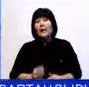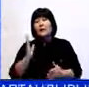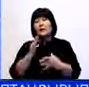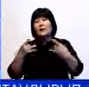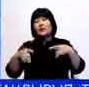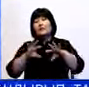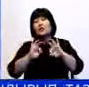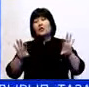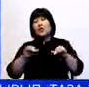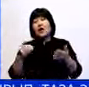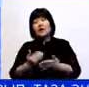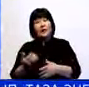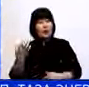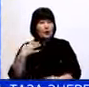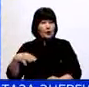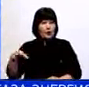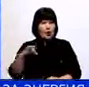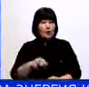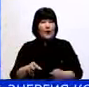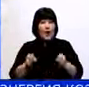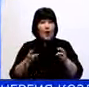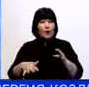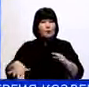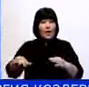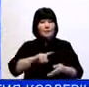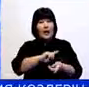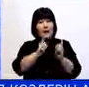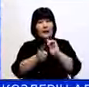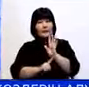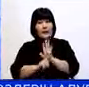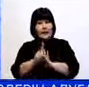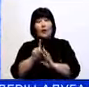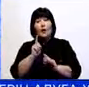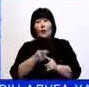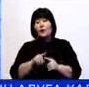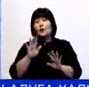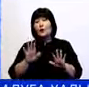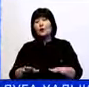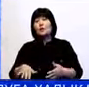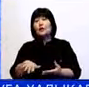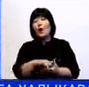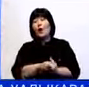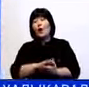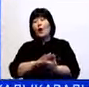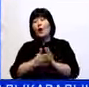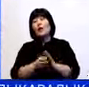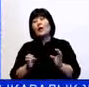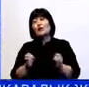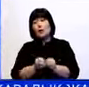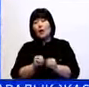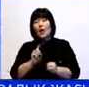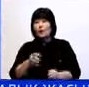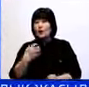Тікелей эфирде жаңалықтар. Қызылорда облысы қауіпсіз аймаққа айналып келеді. Өйткені өңірде қоғамдық ахуал тұрақты. Бұл